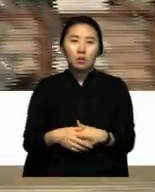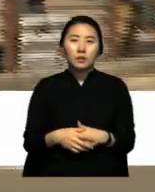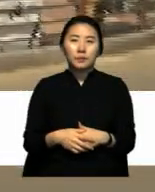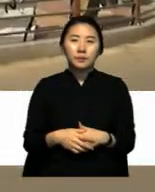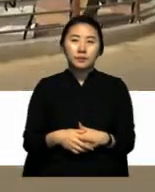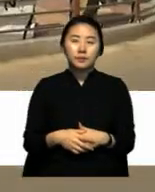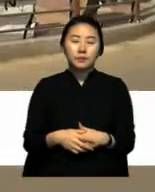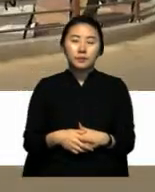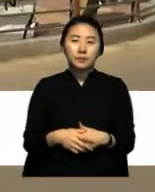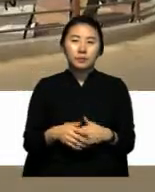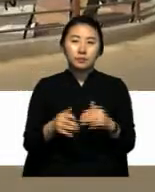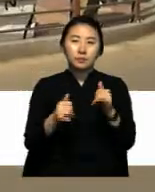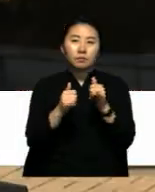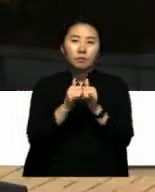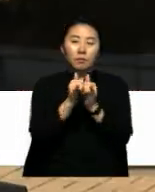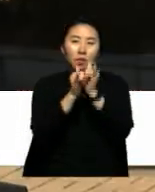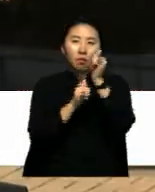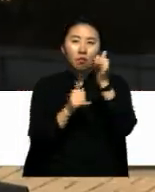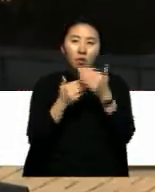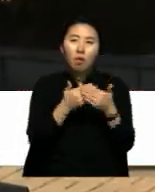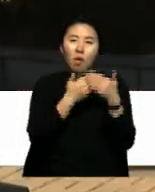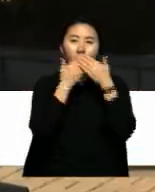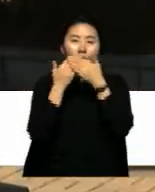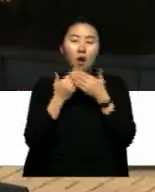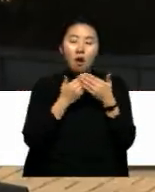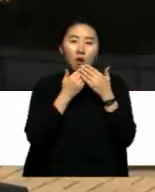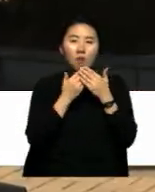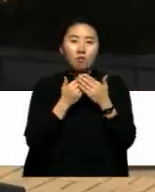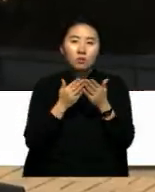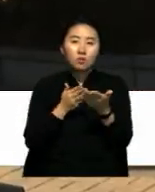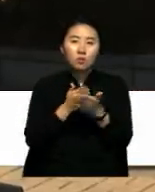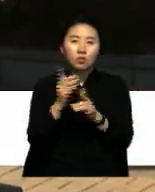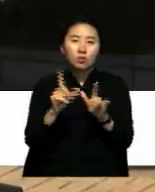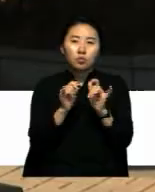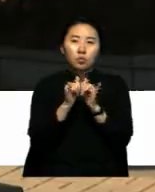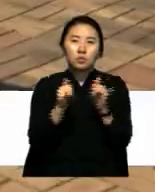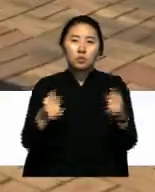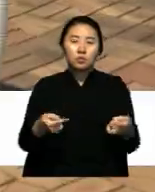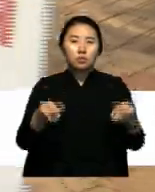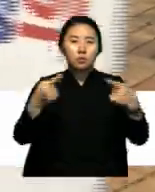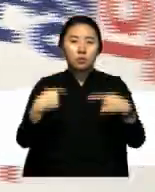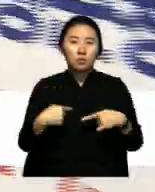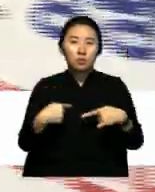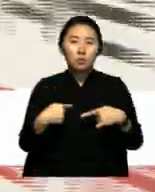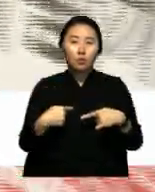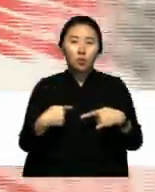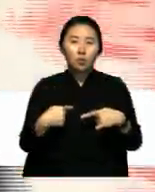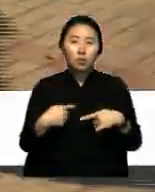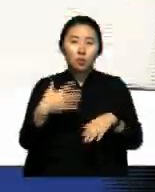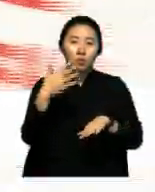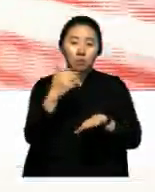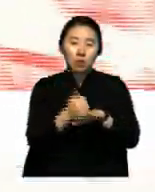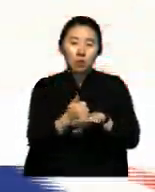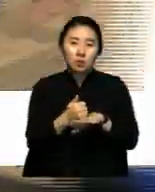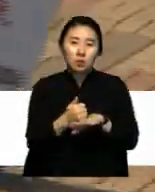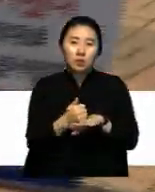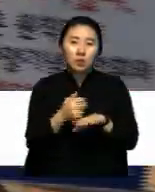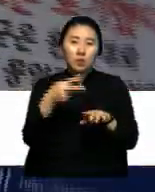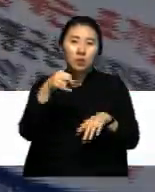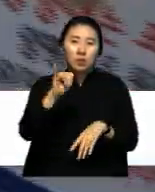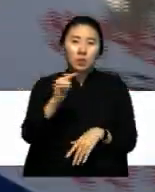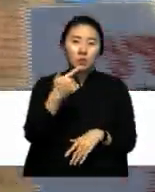역사 아카데미를 갖다가 한 달에 한 번씩 진행하는데, 그때도 주민들도 많이 참가를 하고, 또 뒷풀이를 할 때, 신원 1,